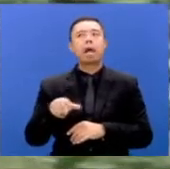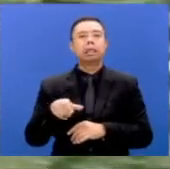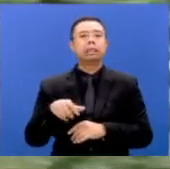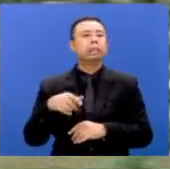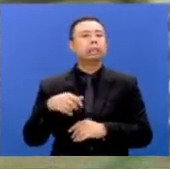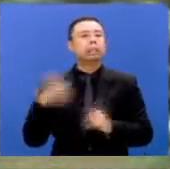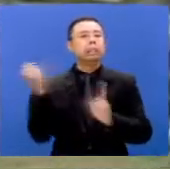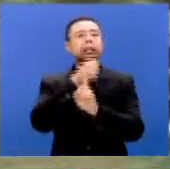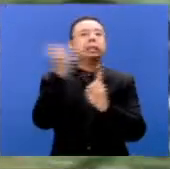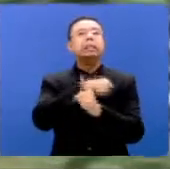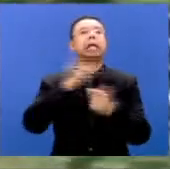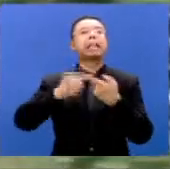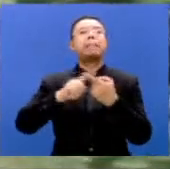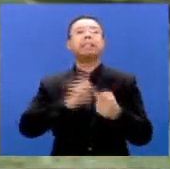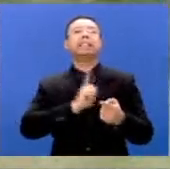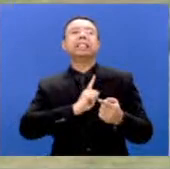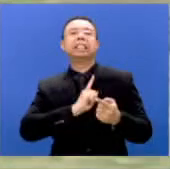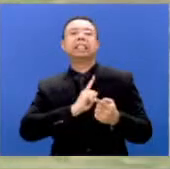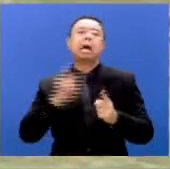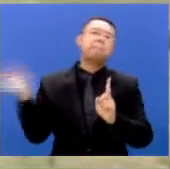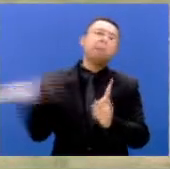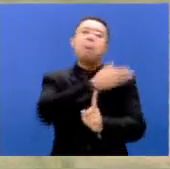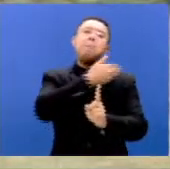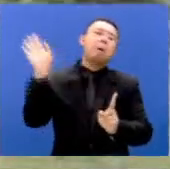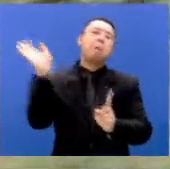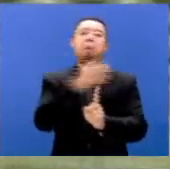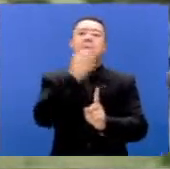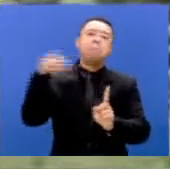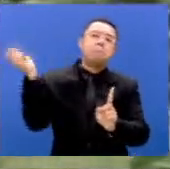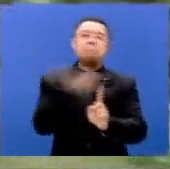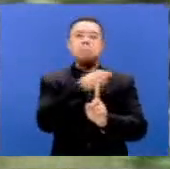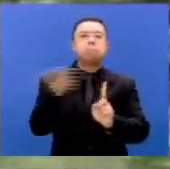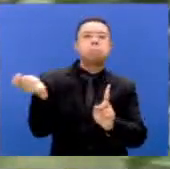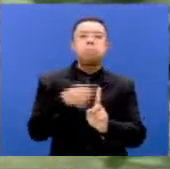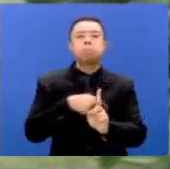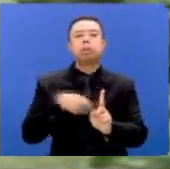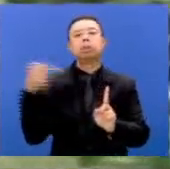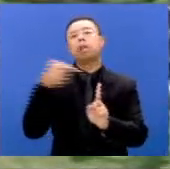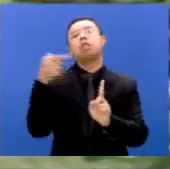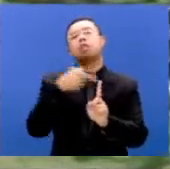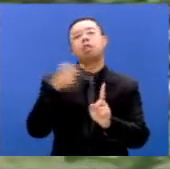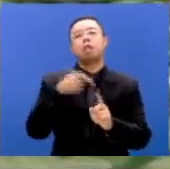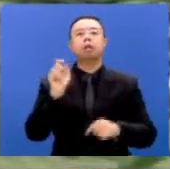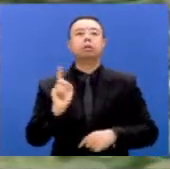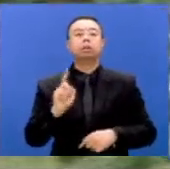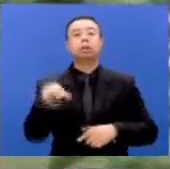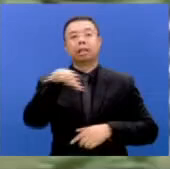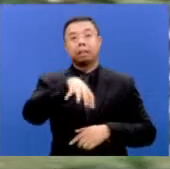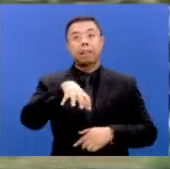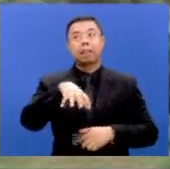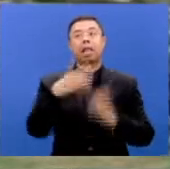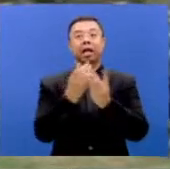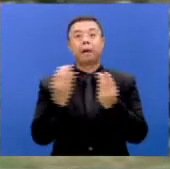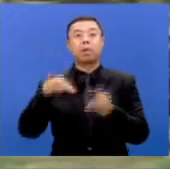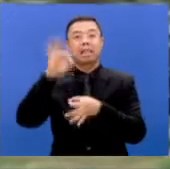rekannya dengan begitu membabi buta aksi perundungan dan Kekerasan ini terjadi di area kebun teh